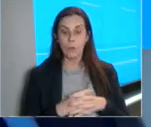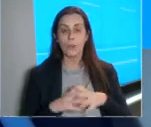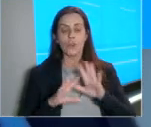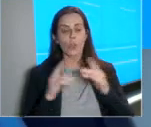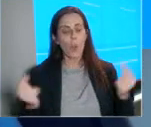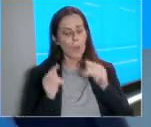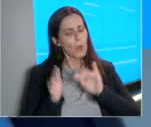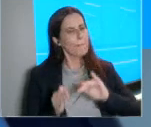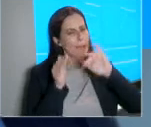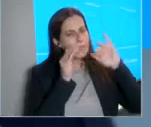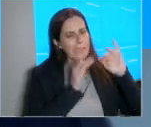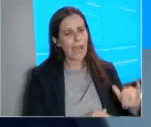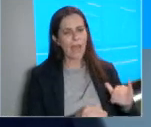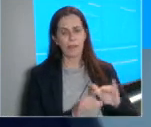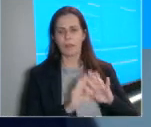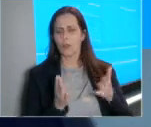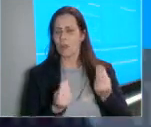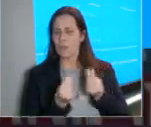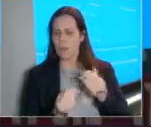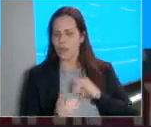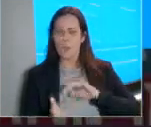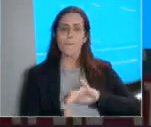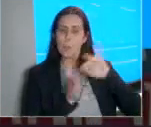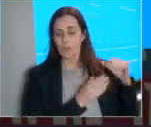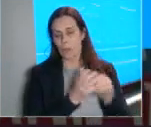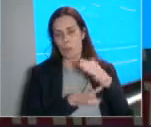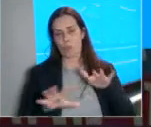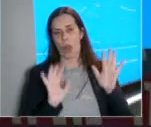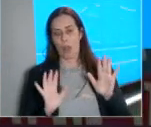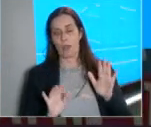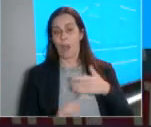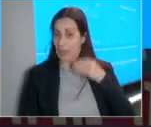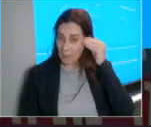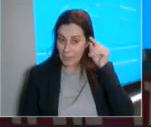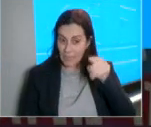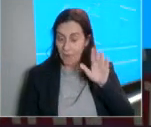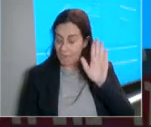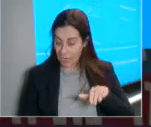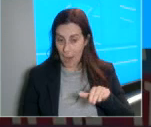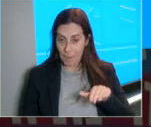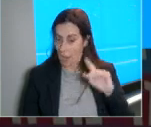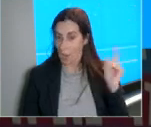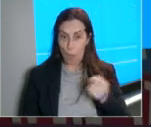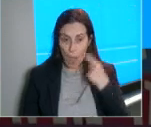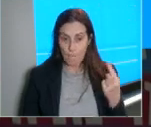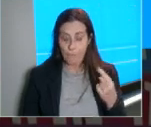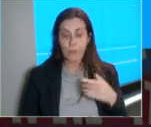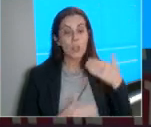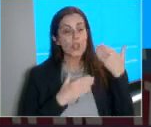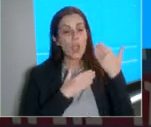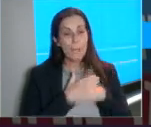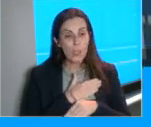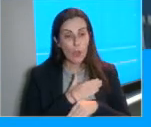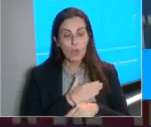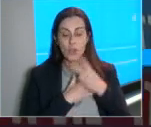את המחלוקות בצד, שישימו את האמביציות אישיות בצד, ויקימו את הממשלה. הרי אני מזכיר לך וגם לצופים, שבסופו של